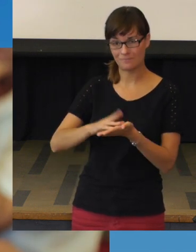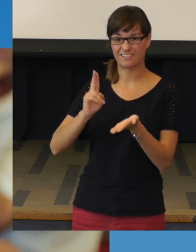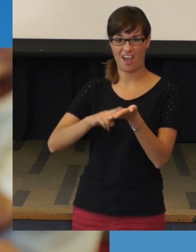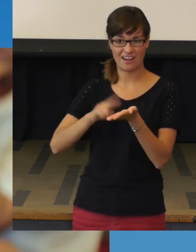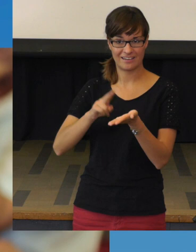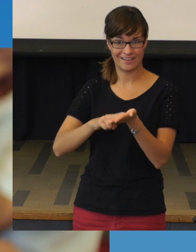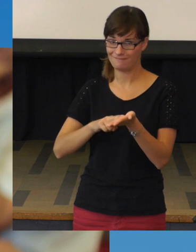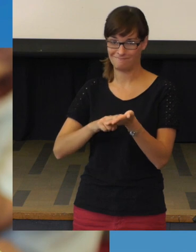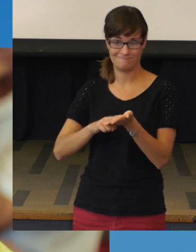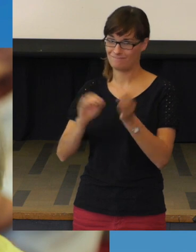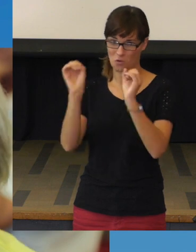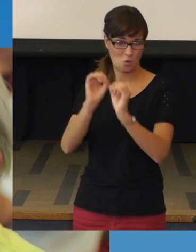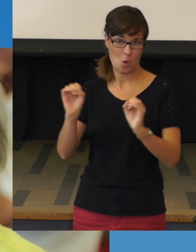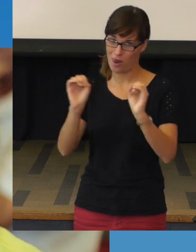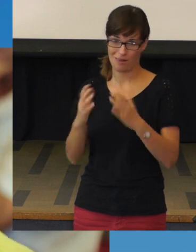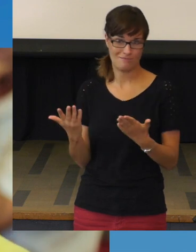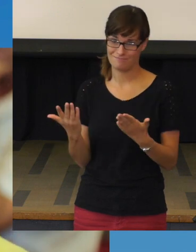gut geht.